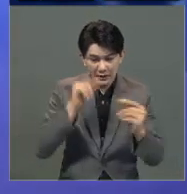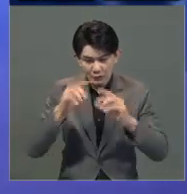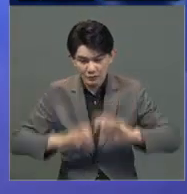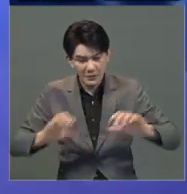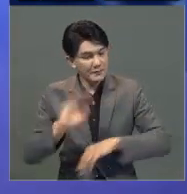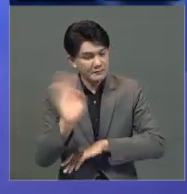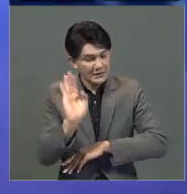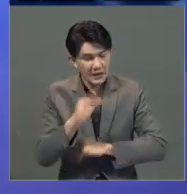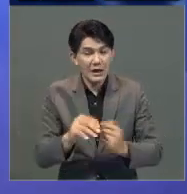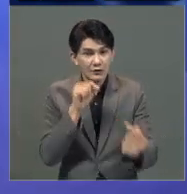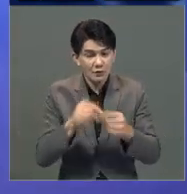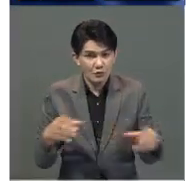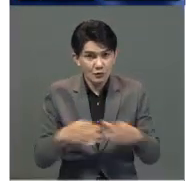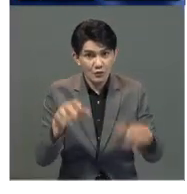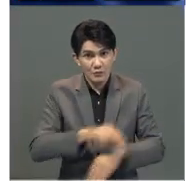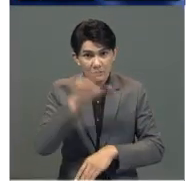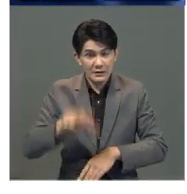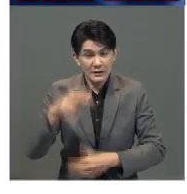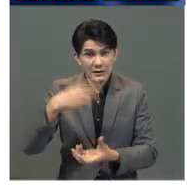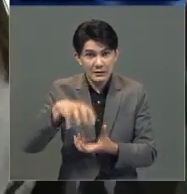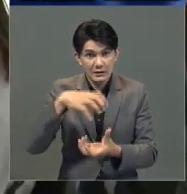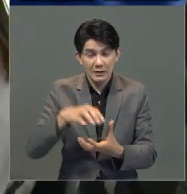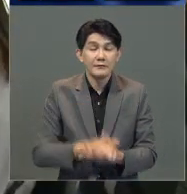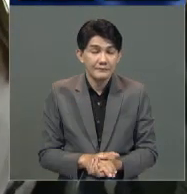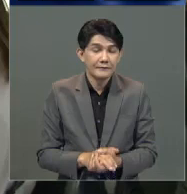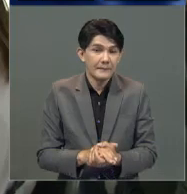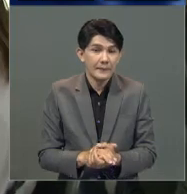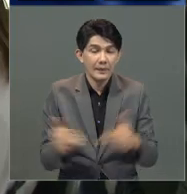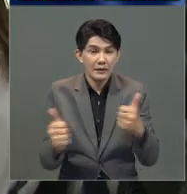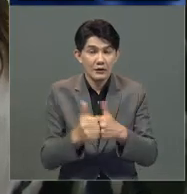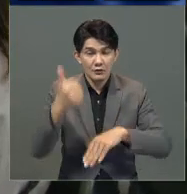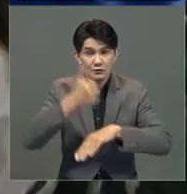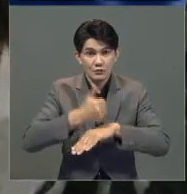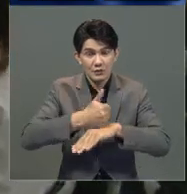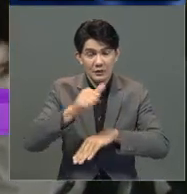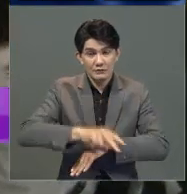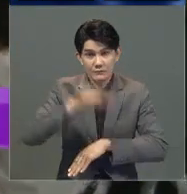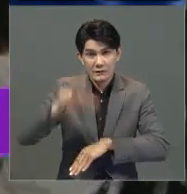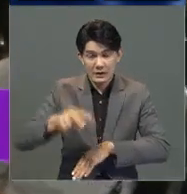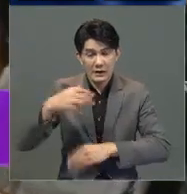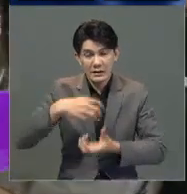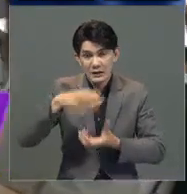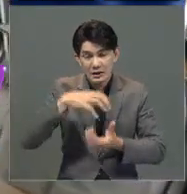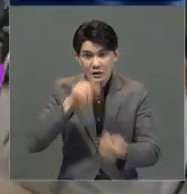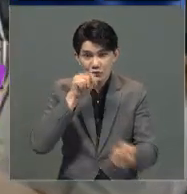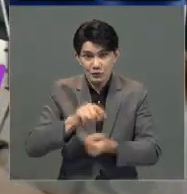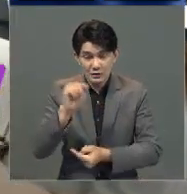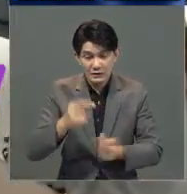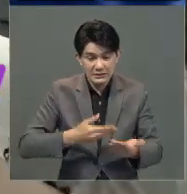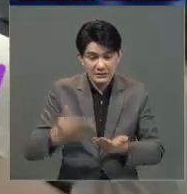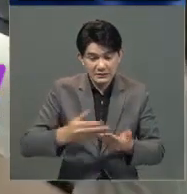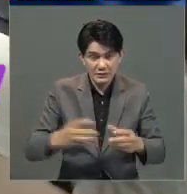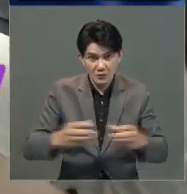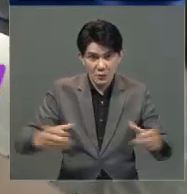อันนี้คือความเคลื่อนไหวจากทางฝั่งของพรรคเพื่อไทยนะคะโดยนายยุทธพงศ์จรัสเสถียรรองหัวหน้าพรรคเพื่อไทยแถลงต่อเรื่องการ